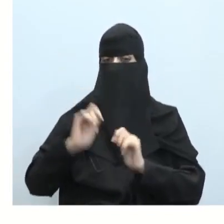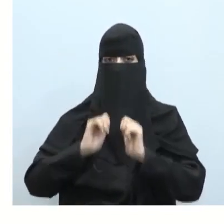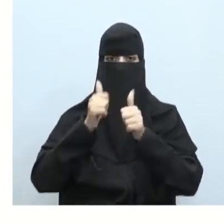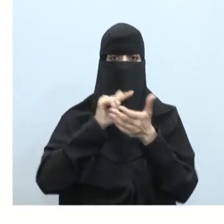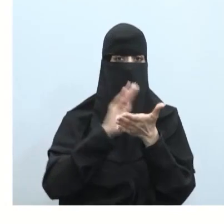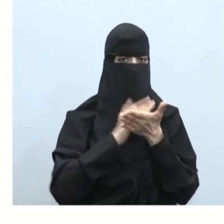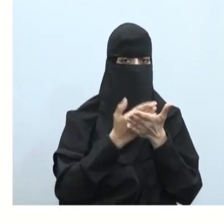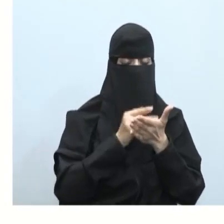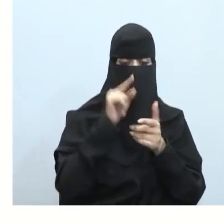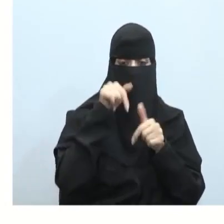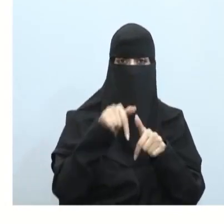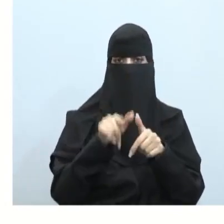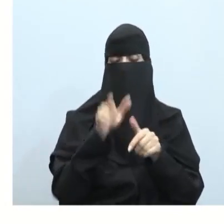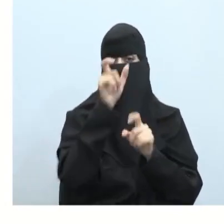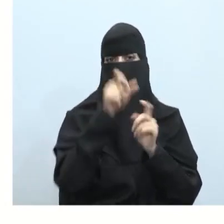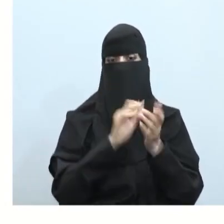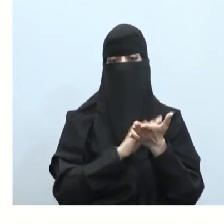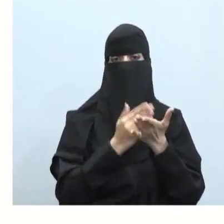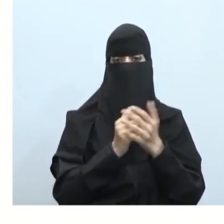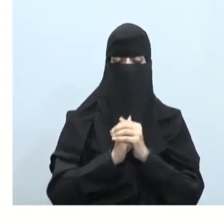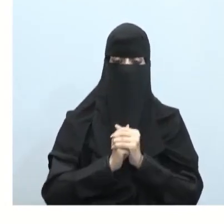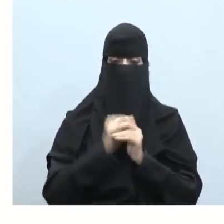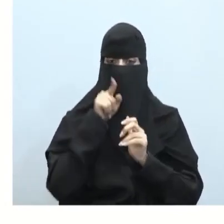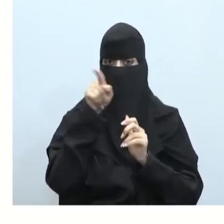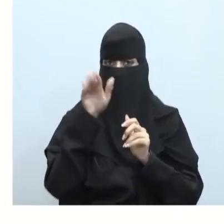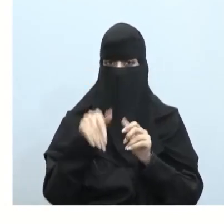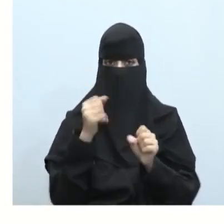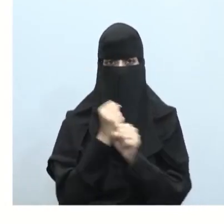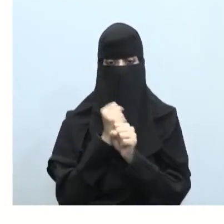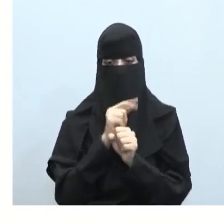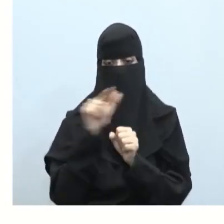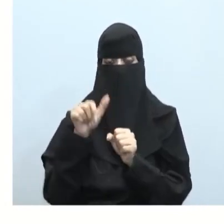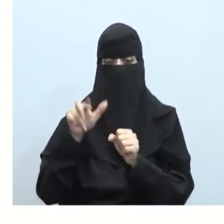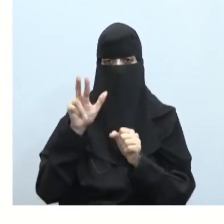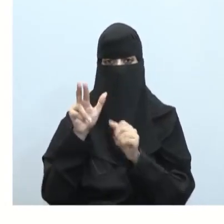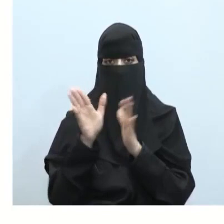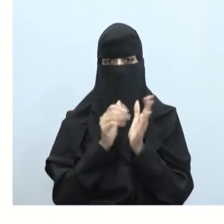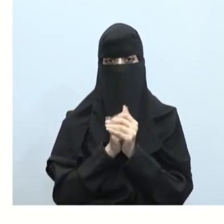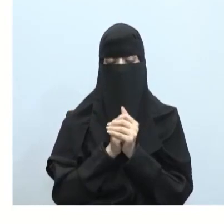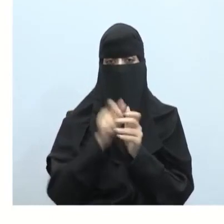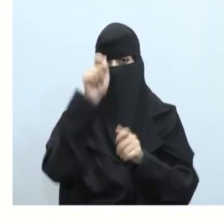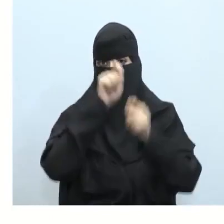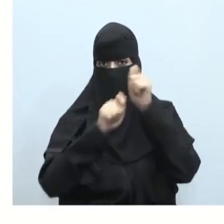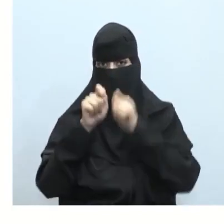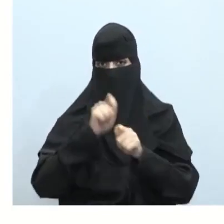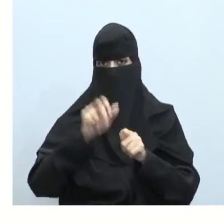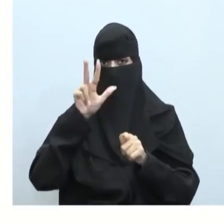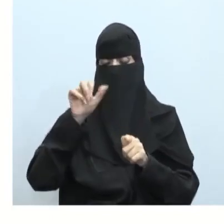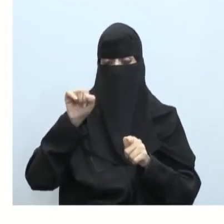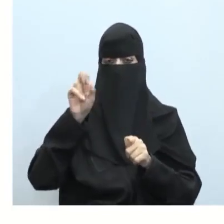ترجمتها المترجم هذا هو عمل المترجم او عمليه الترجمه في